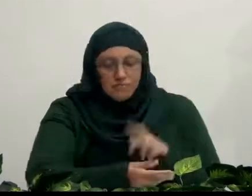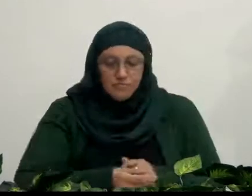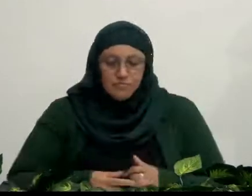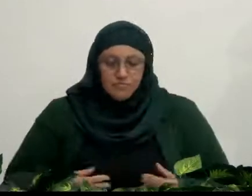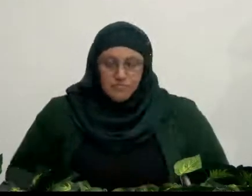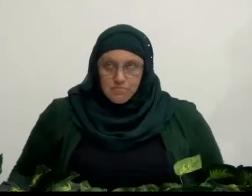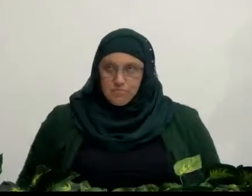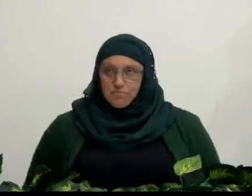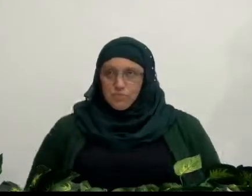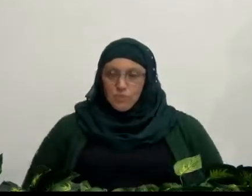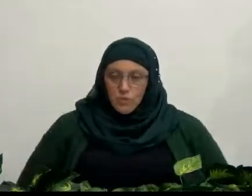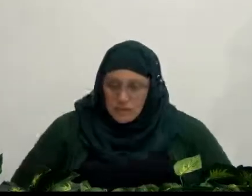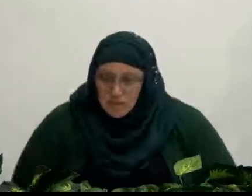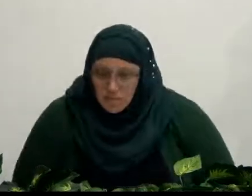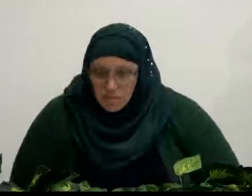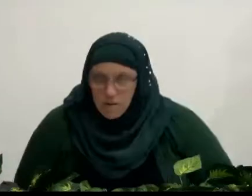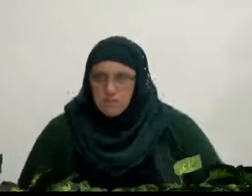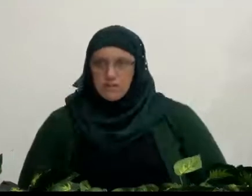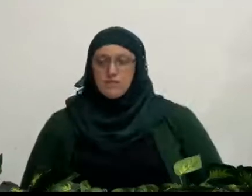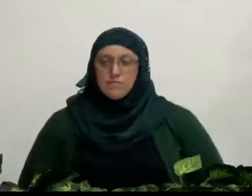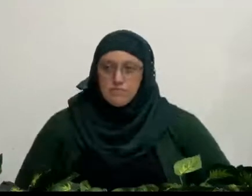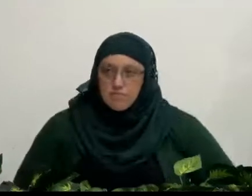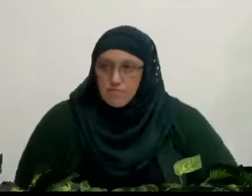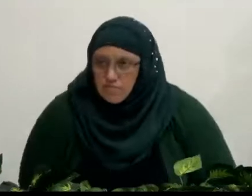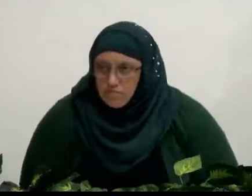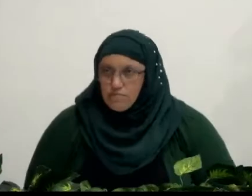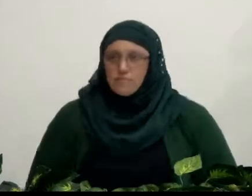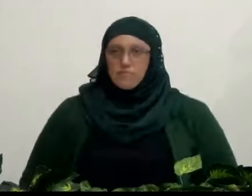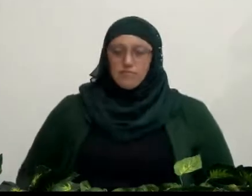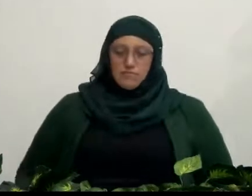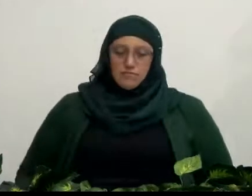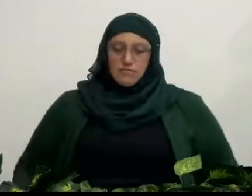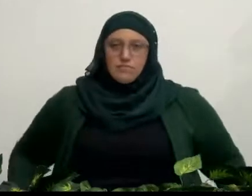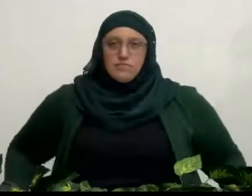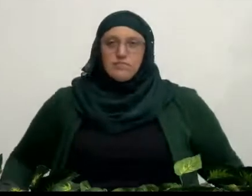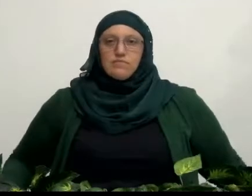احسنت اللهم صل على محمد وآل محمد